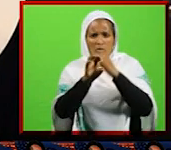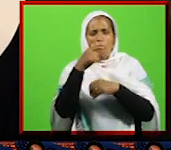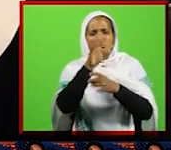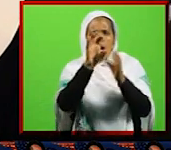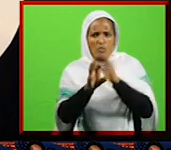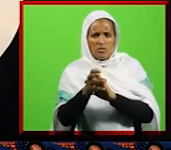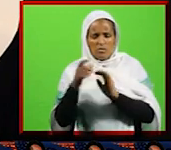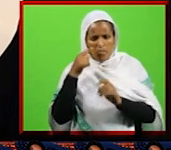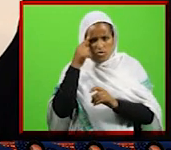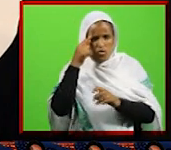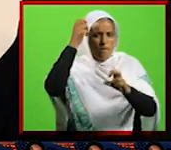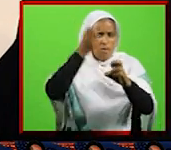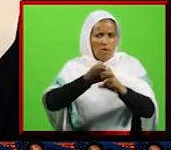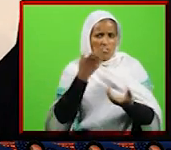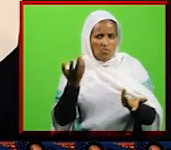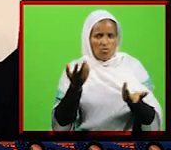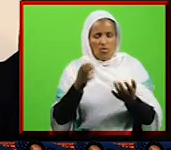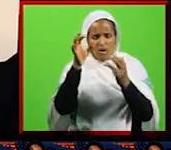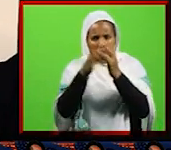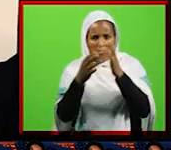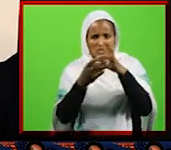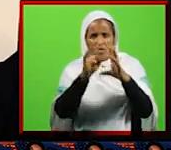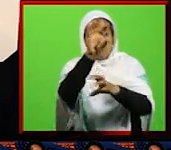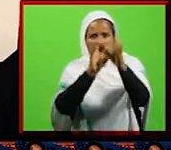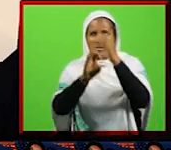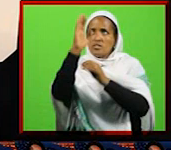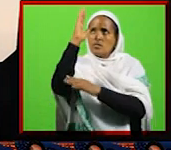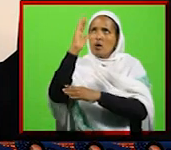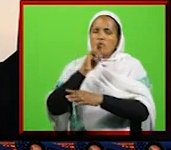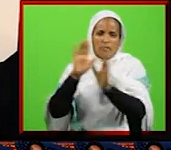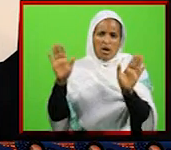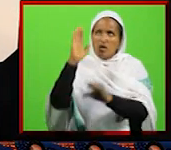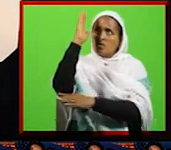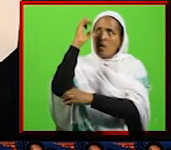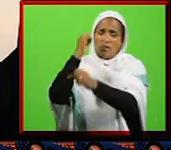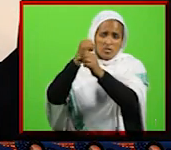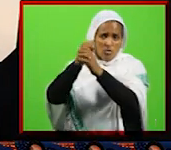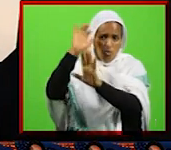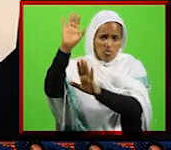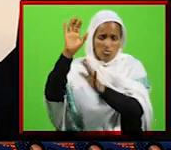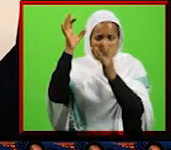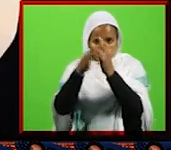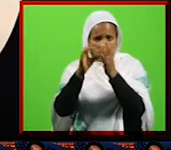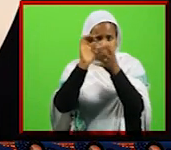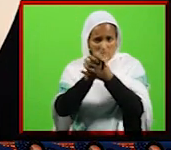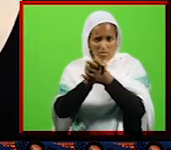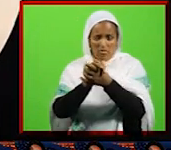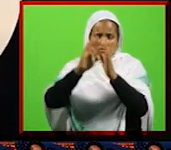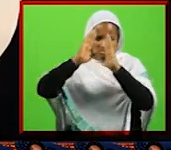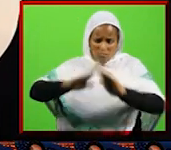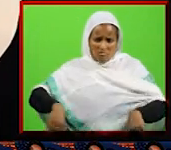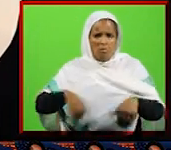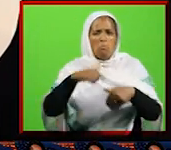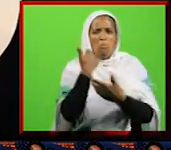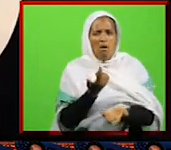ማን ያዋቀረውን ብናስበው እኮ ራሱ ከባድ እኮ ነው። ጋብቻን ያዋቀረው ወደፊት እግዚአብሔር ነው ካል እግዚአብሔር የሰራውን መዋቅር ማፍረስ